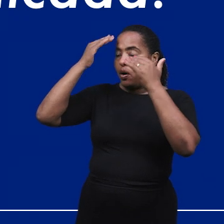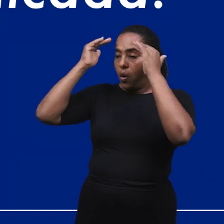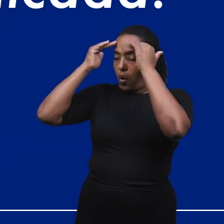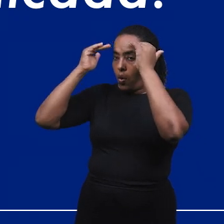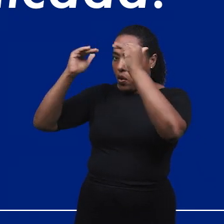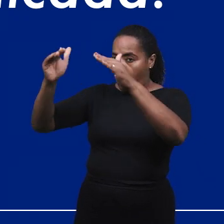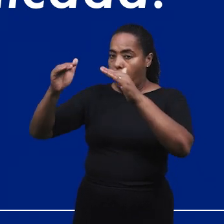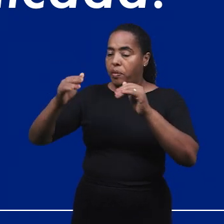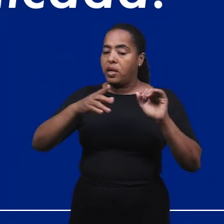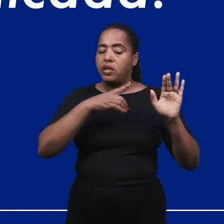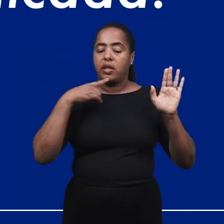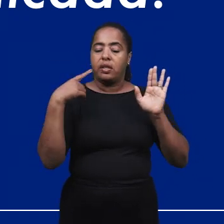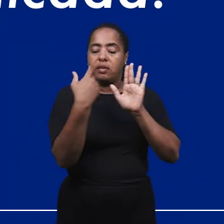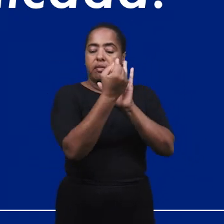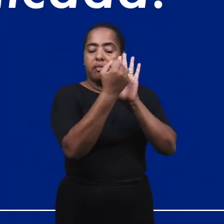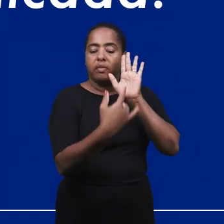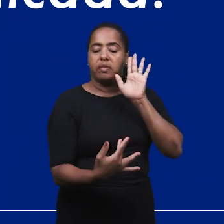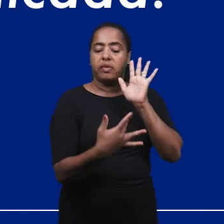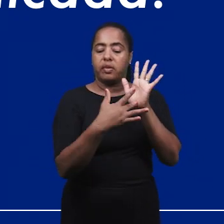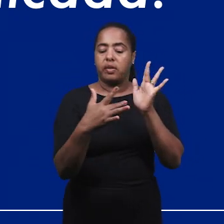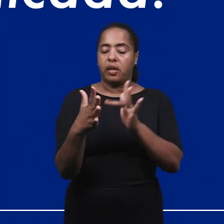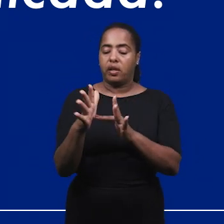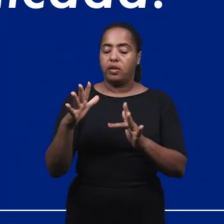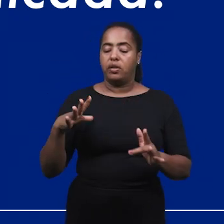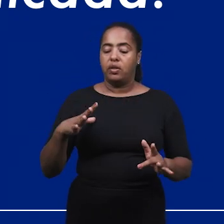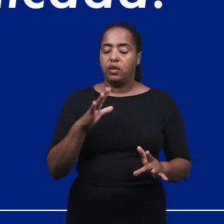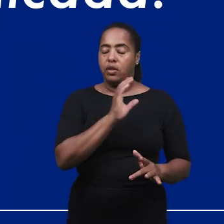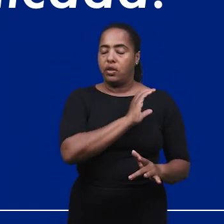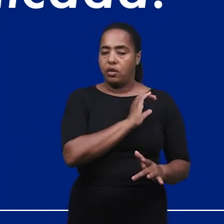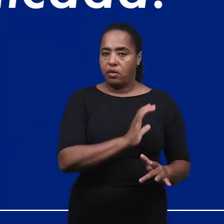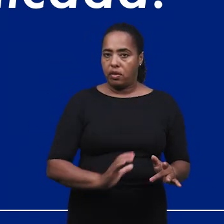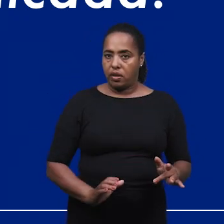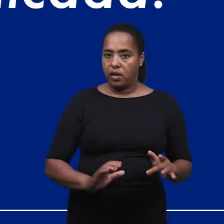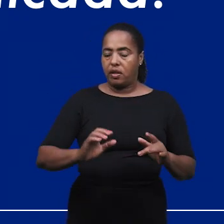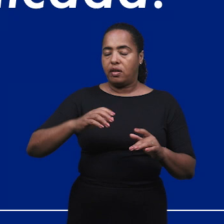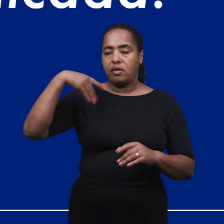Jésus-Christ. Grâce et paix vous soient multipliées.